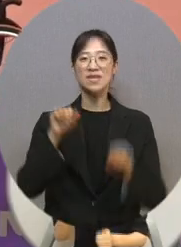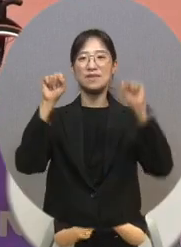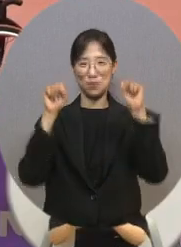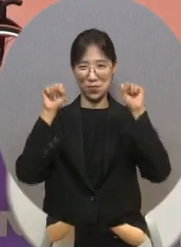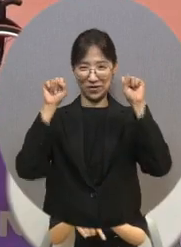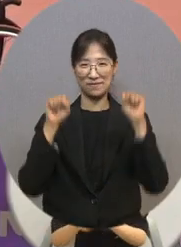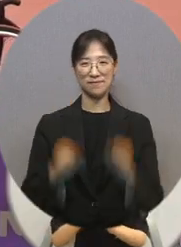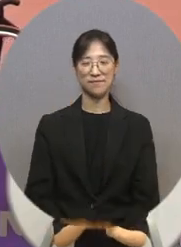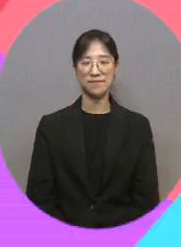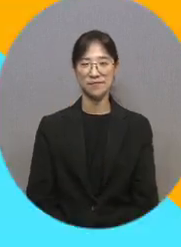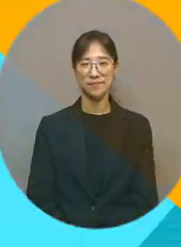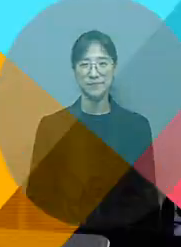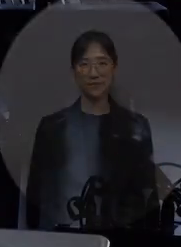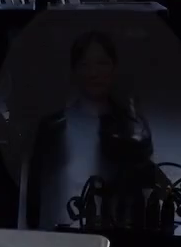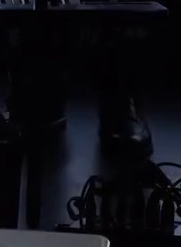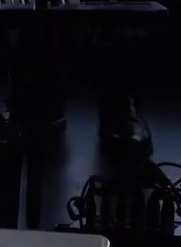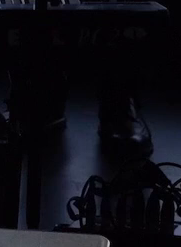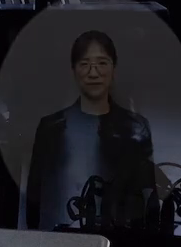스포츠!